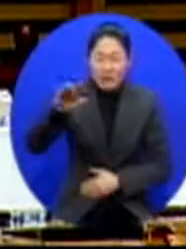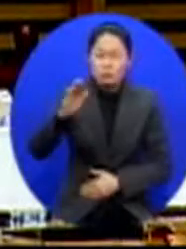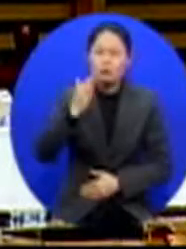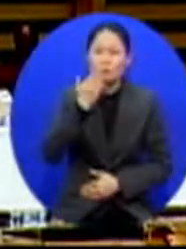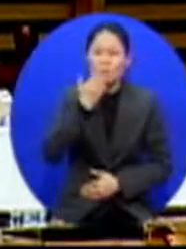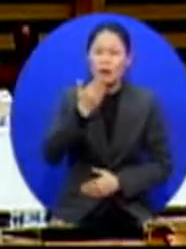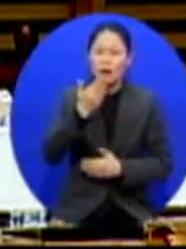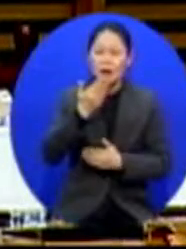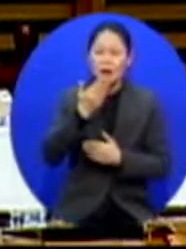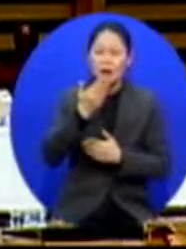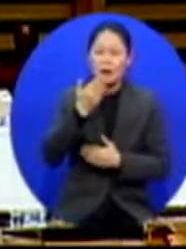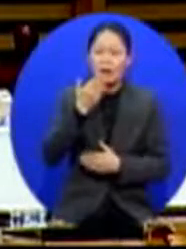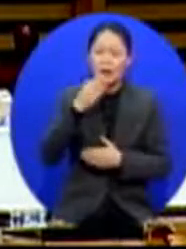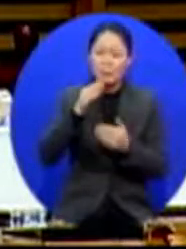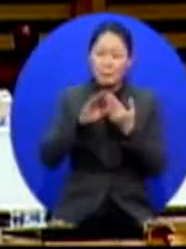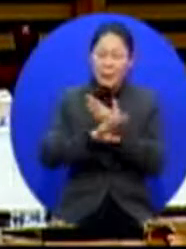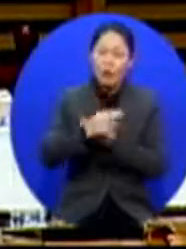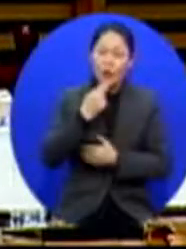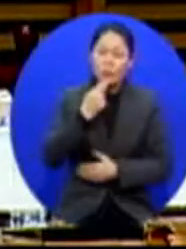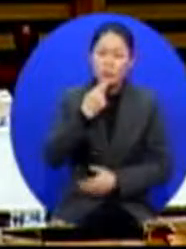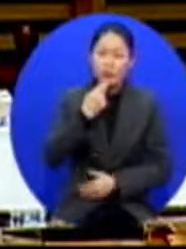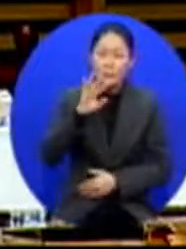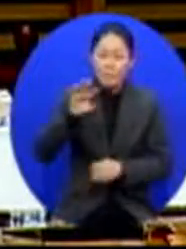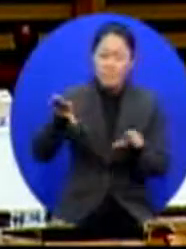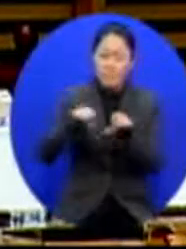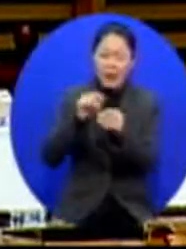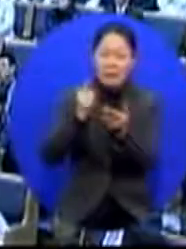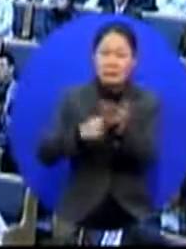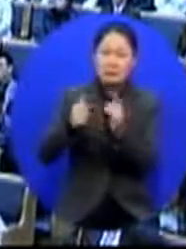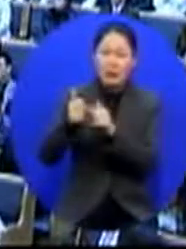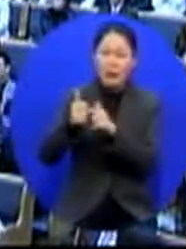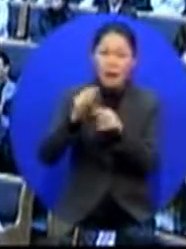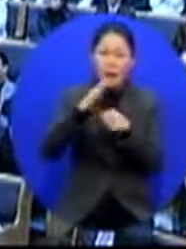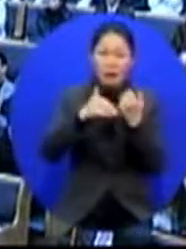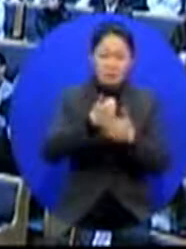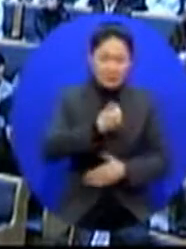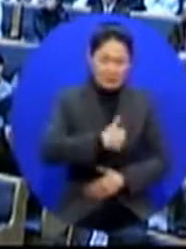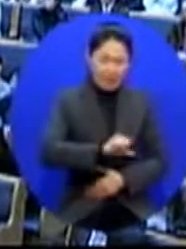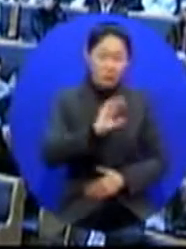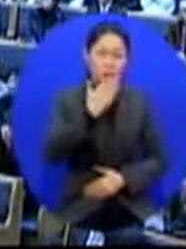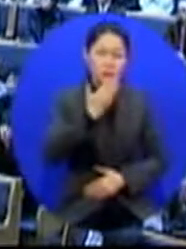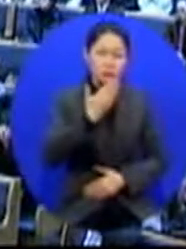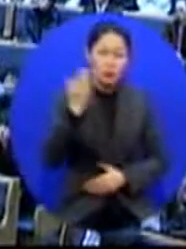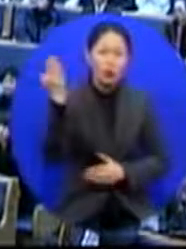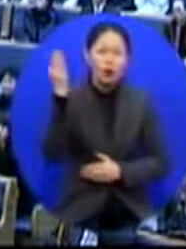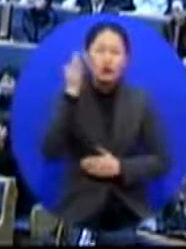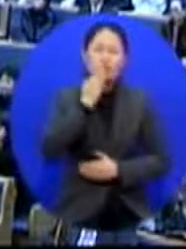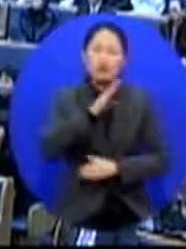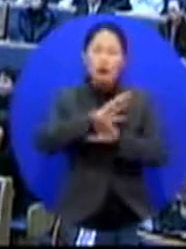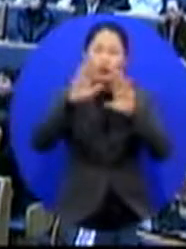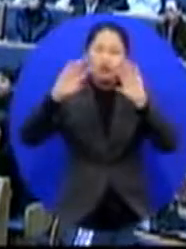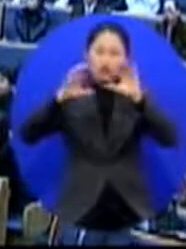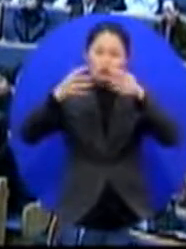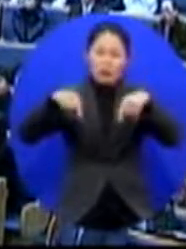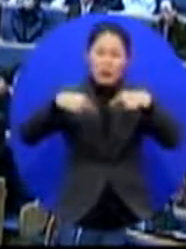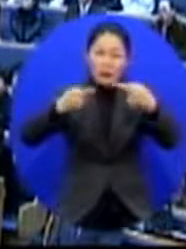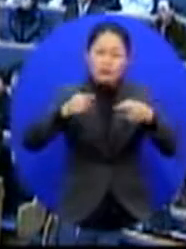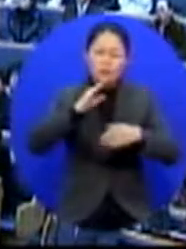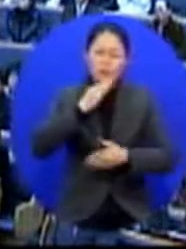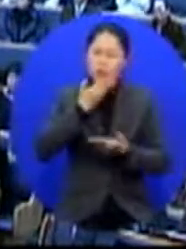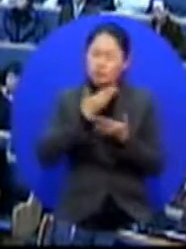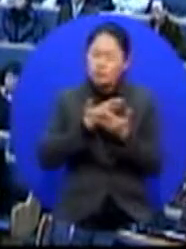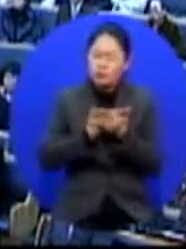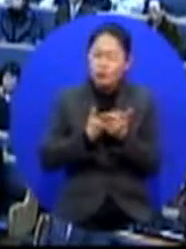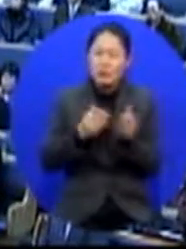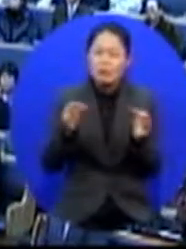사람 펠릭스가 하나님의 자녀가 되고 청구 깔 그런 아주 중요한 순간에 왔어요 하나님은